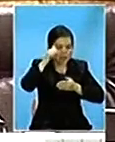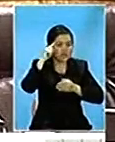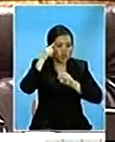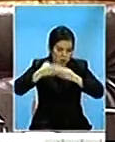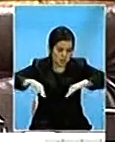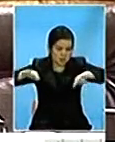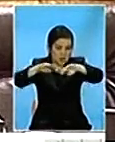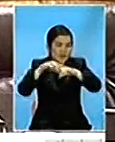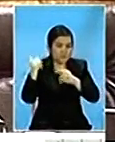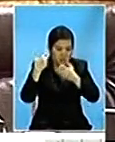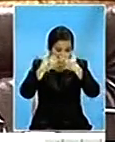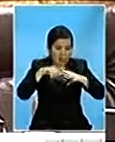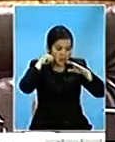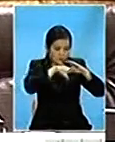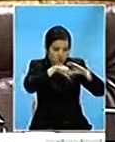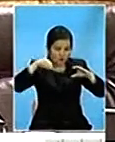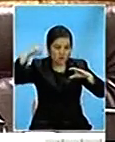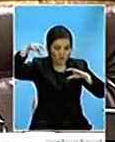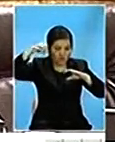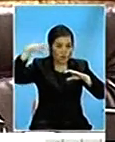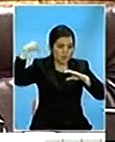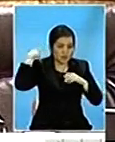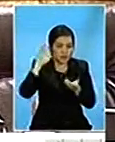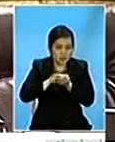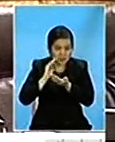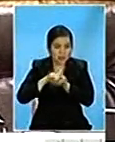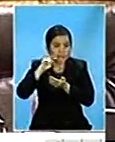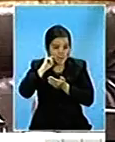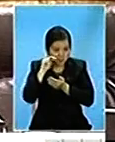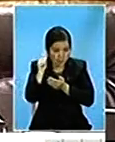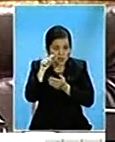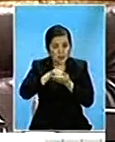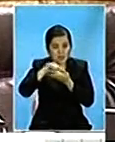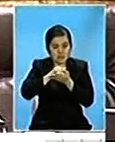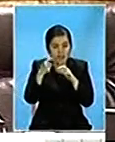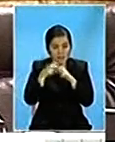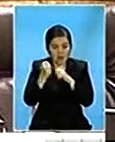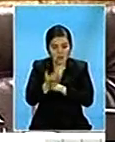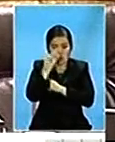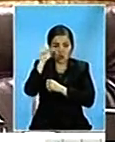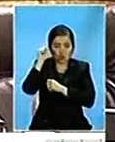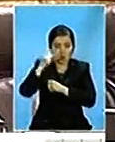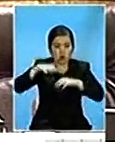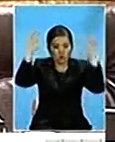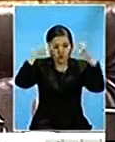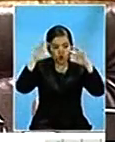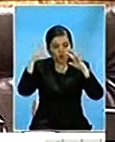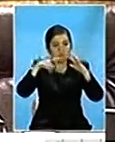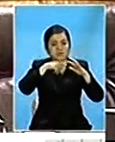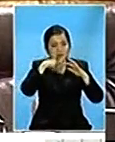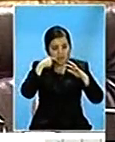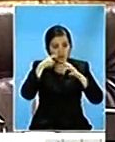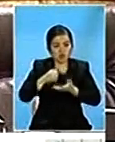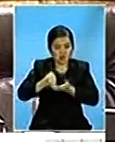มีสถานีสูบน้ำด้วยไฟฟ้าอยู่ด้วยเพื่อเป็นแหล่งกักเก็บน้ำเอาไว้เพื่อแก้ไขปัญหาเฉพาะหน้าในกรณีเรื่องน้ำแล้งนะ